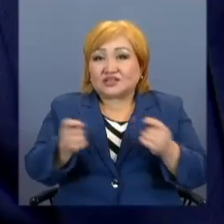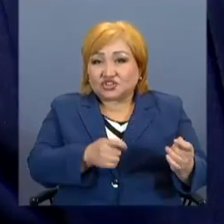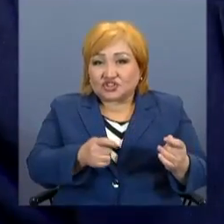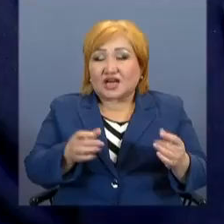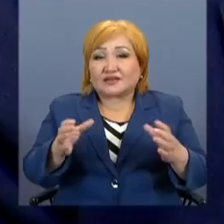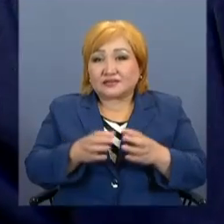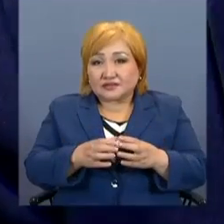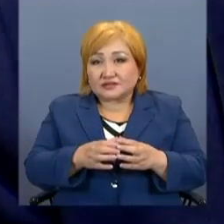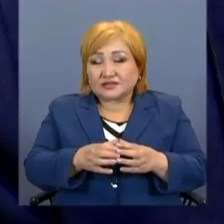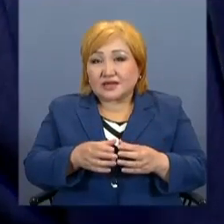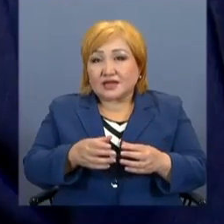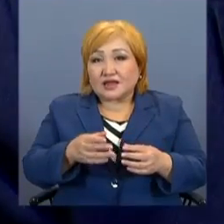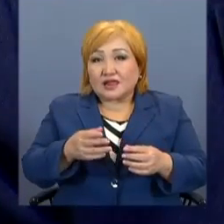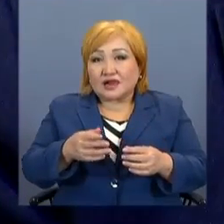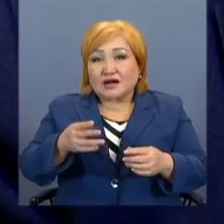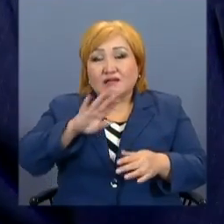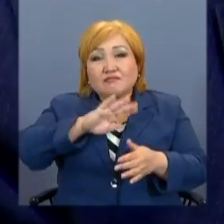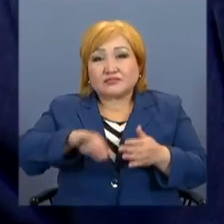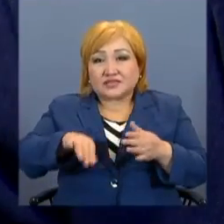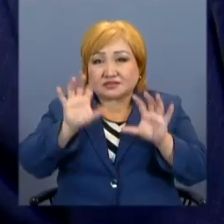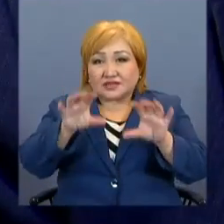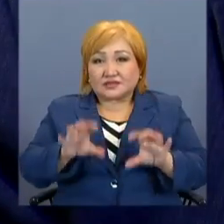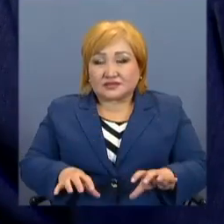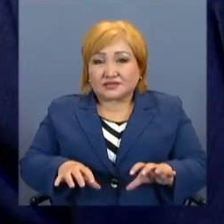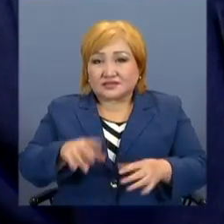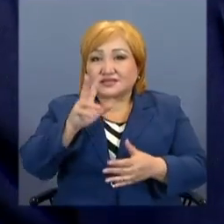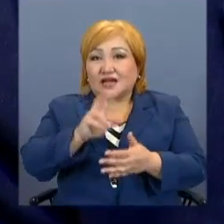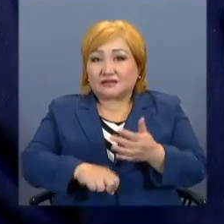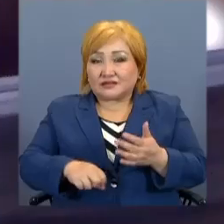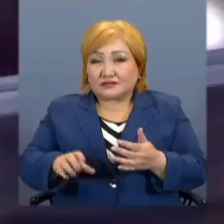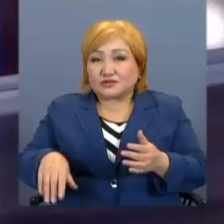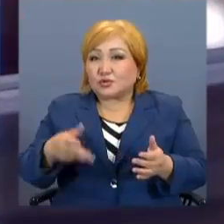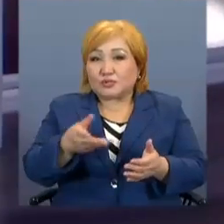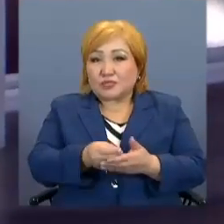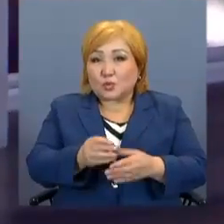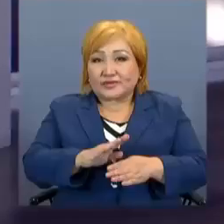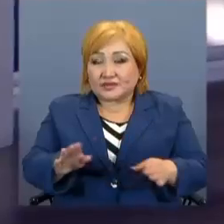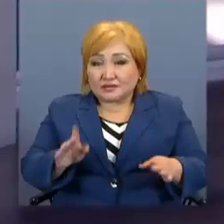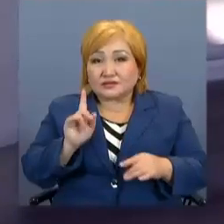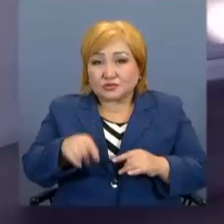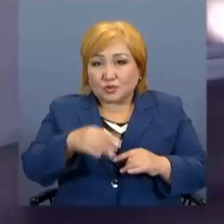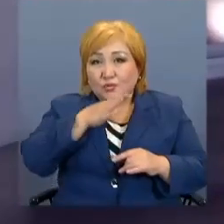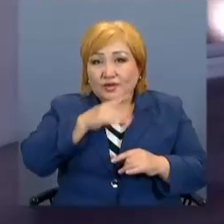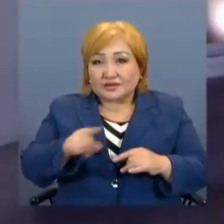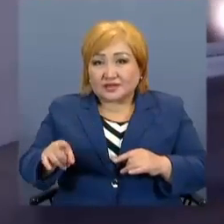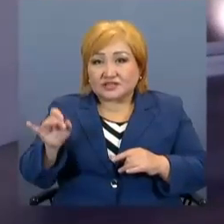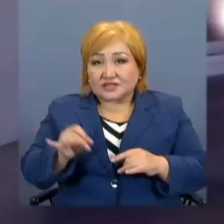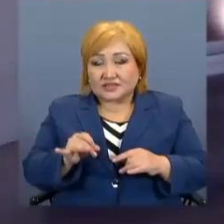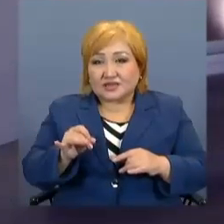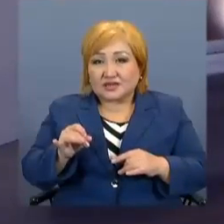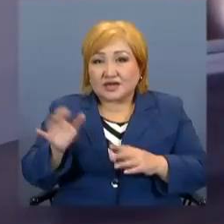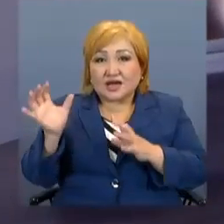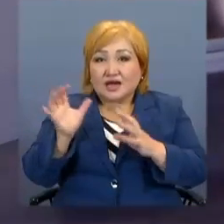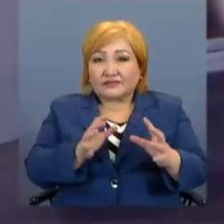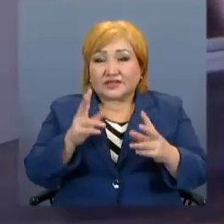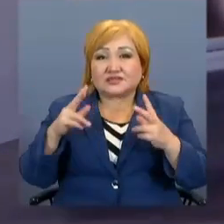тасымалдаушылардың заңсыз салық төлемеуінде сол бағытта кірді. Және автостанса,